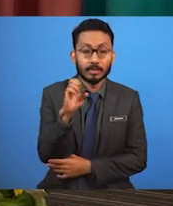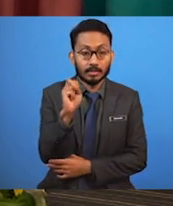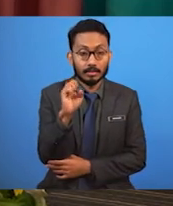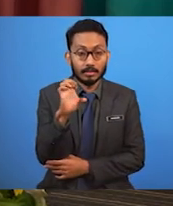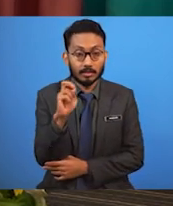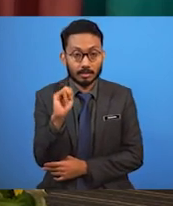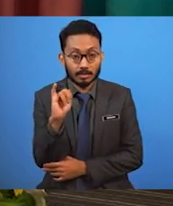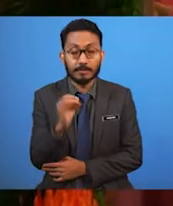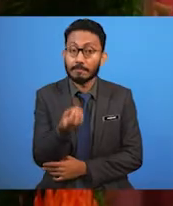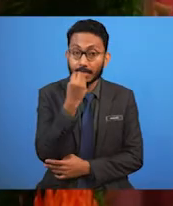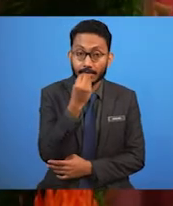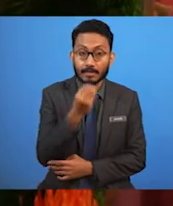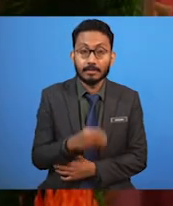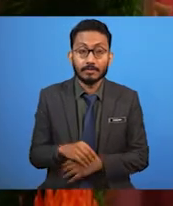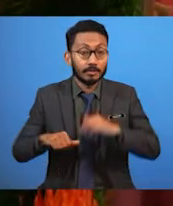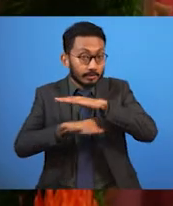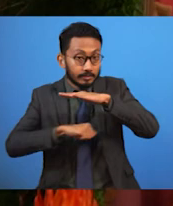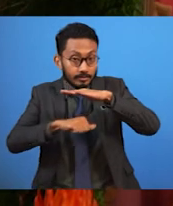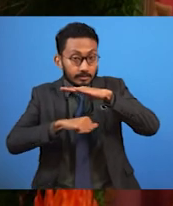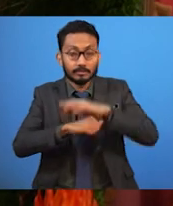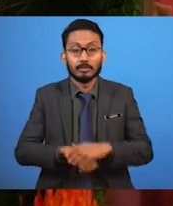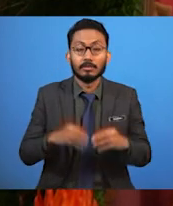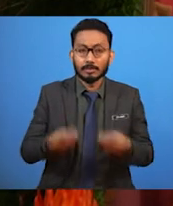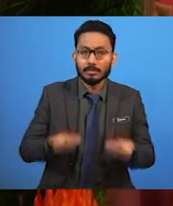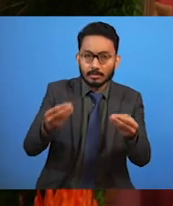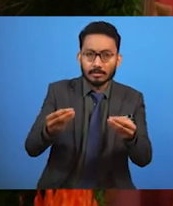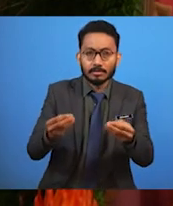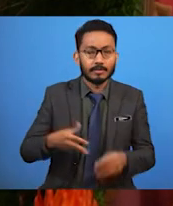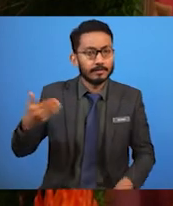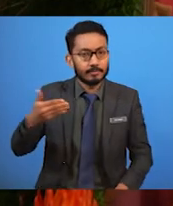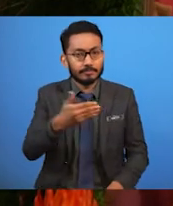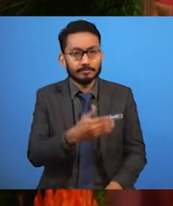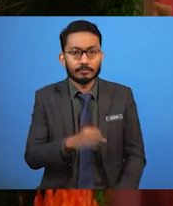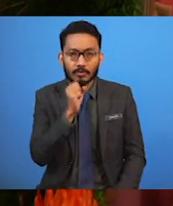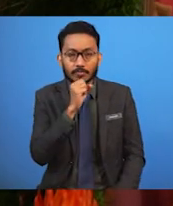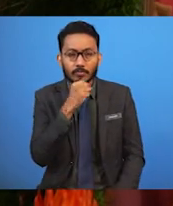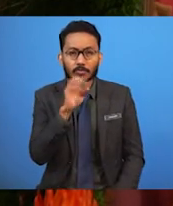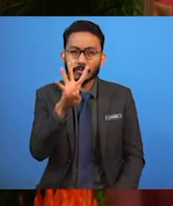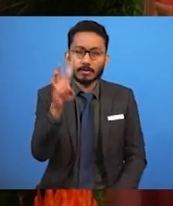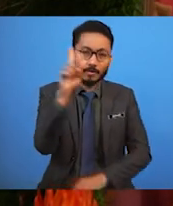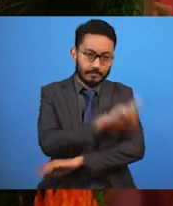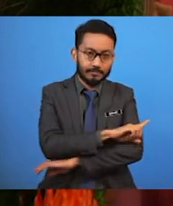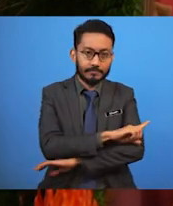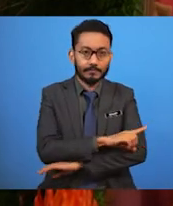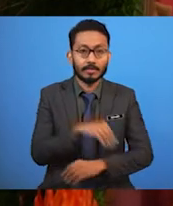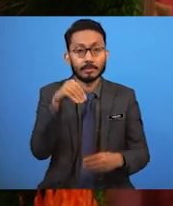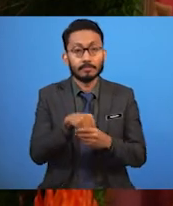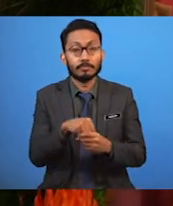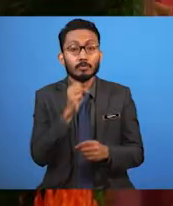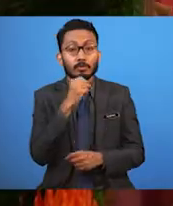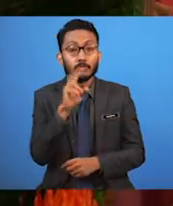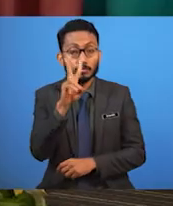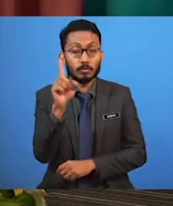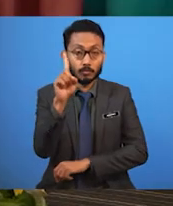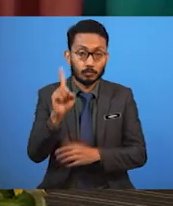asasi bagi rega dan benih ikan yang berumur seawal 4 hari sehingga mencapai umur hingga 1